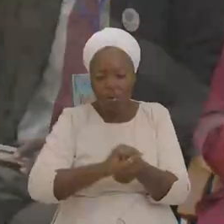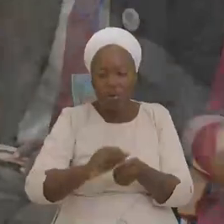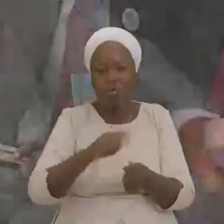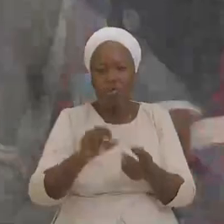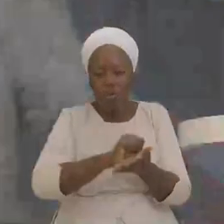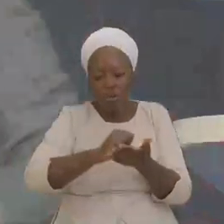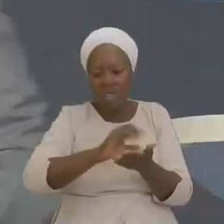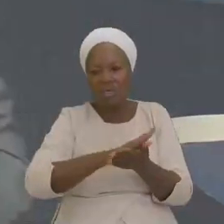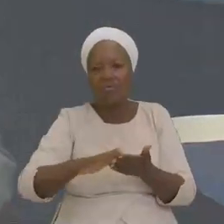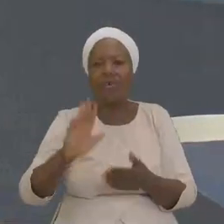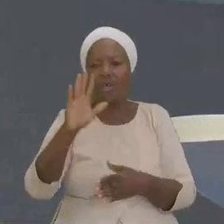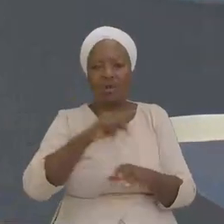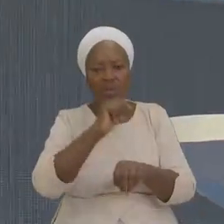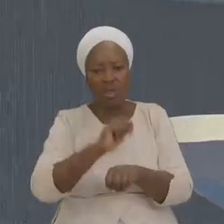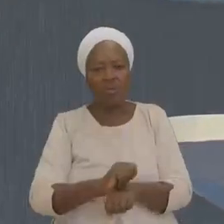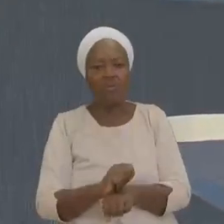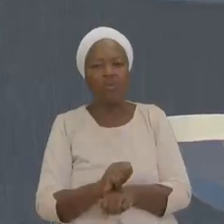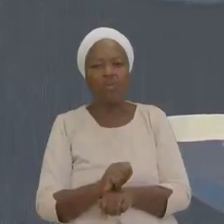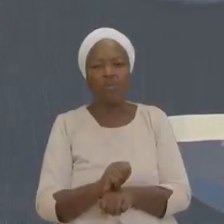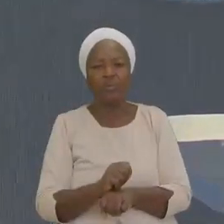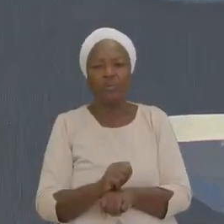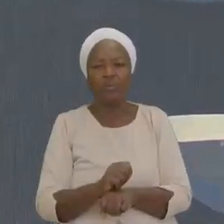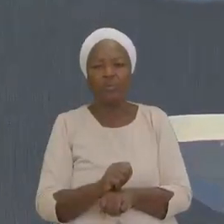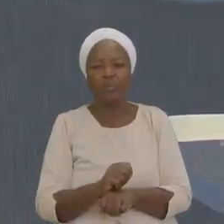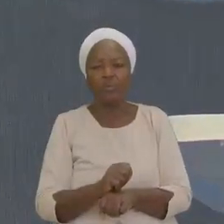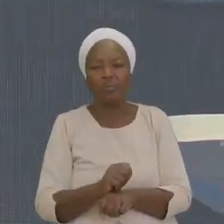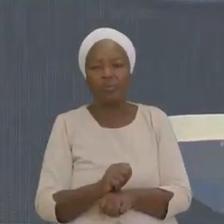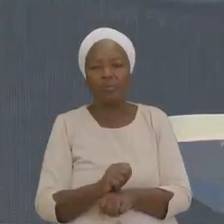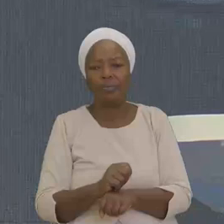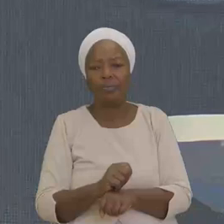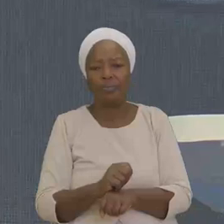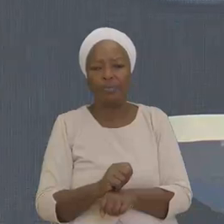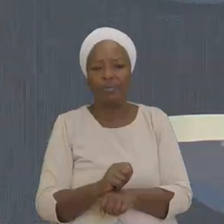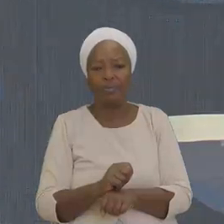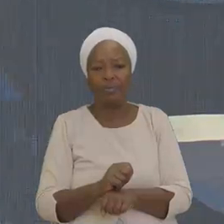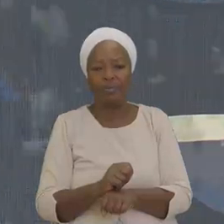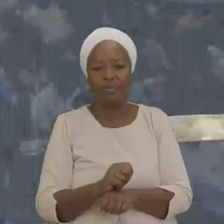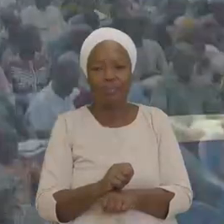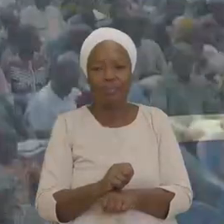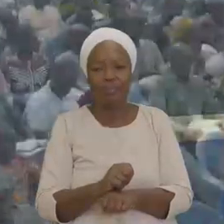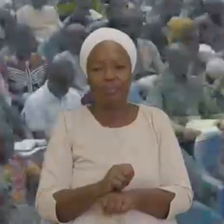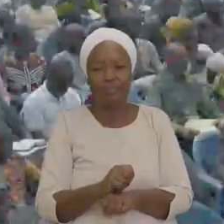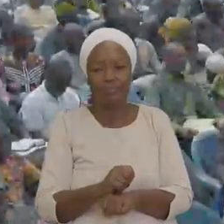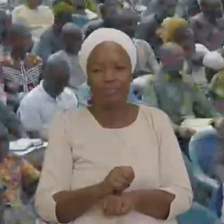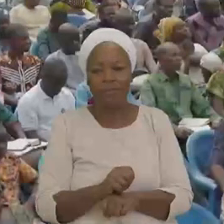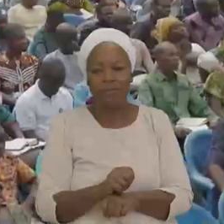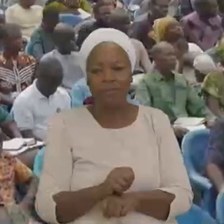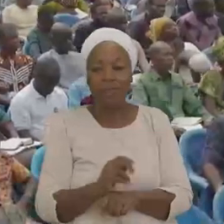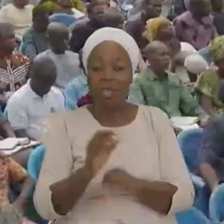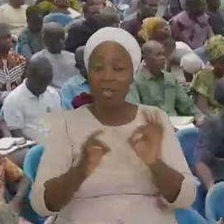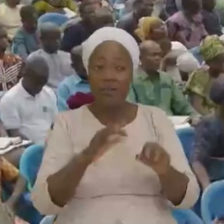là pour purifier, pour purifier ton sang, ton temple, pour sanctifier ton